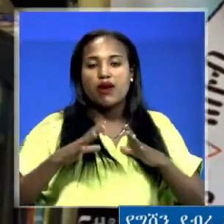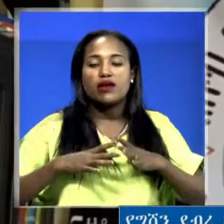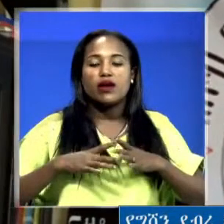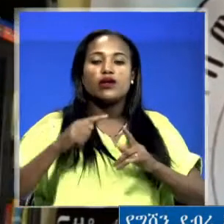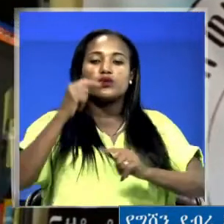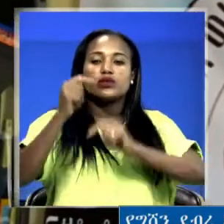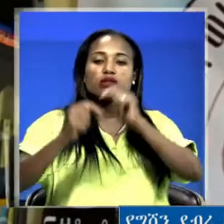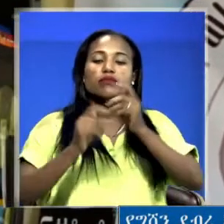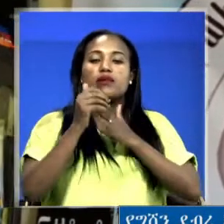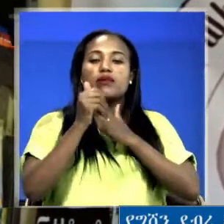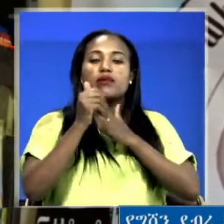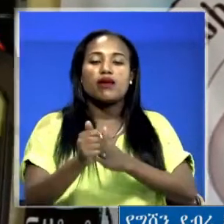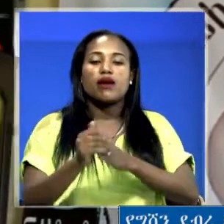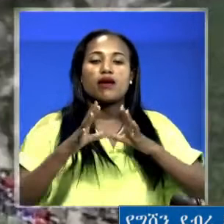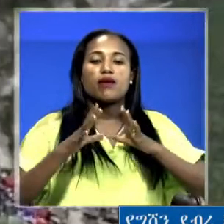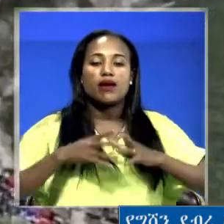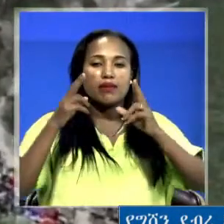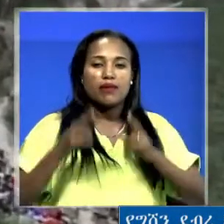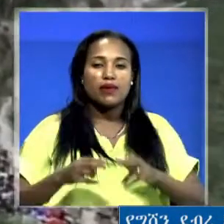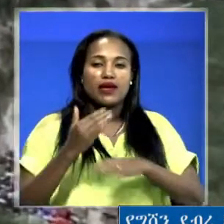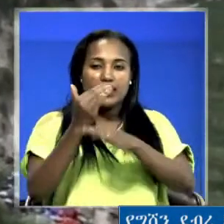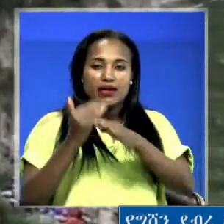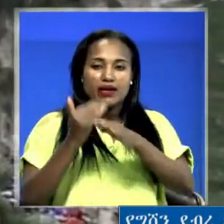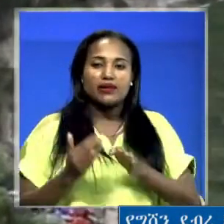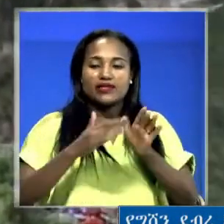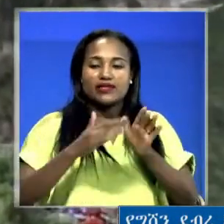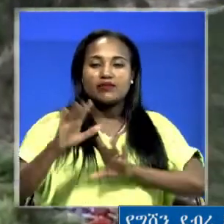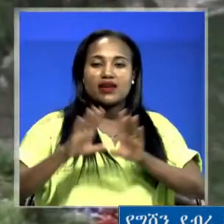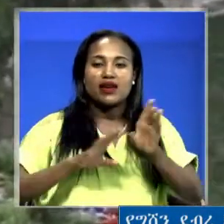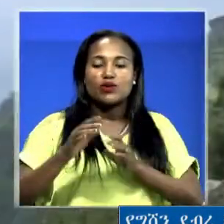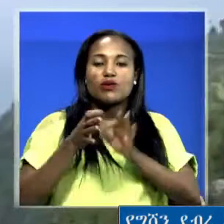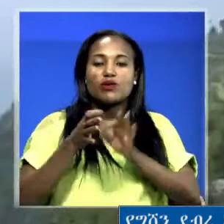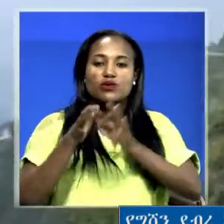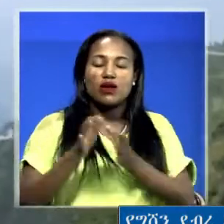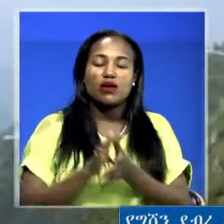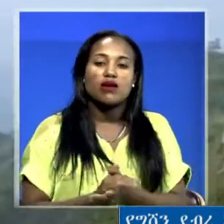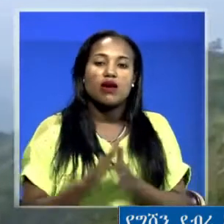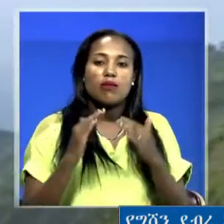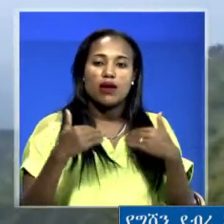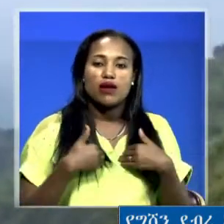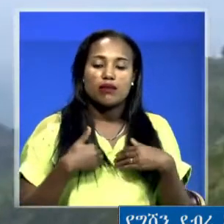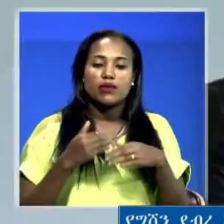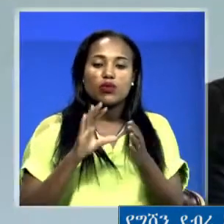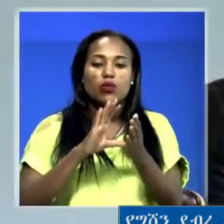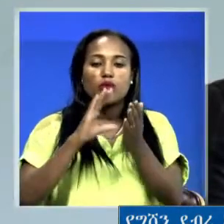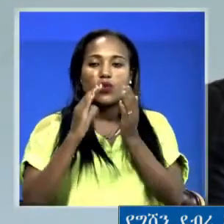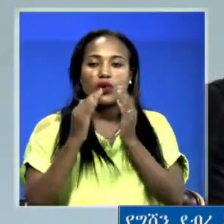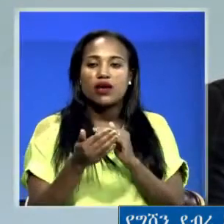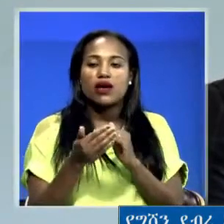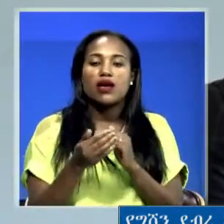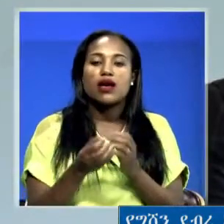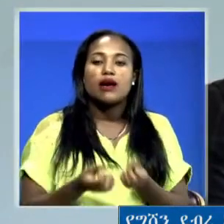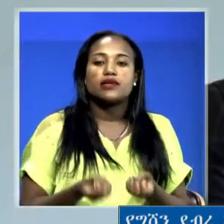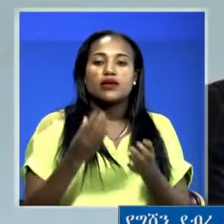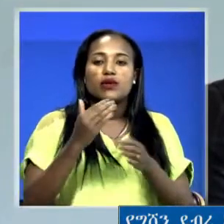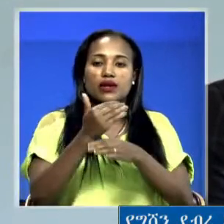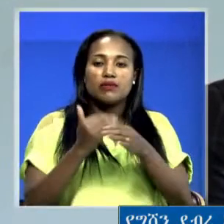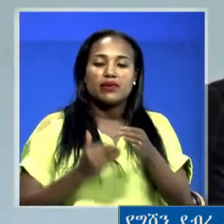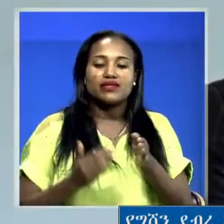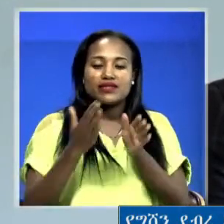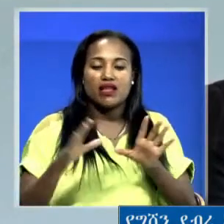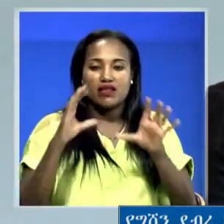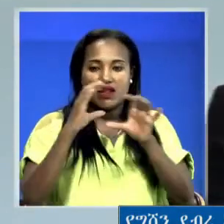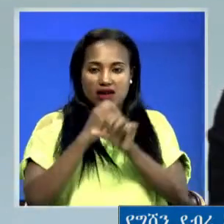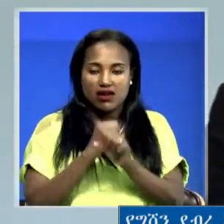ቱሪዝም መምሪያ ለበዓሉ አከባበር በቂ ቅድመ ዝግጅቶች መደረጋቸውንም ገልጿል። አሁን ባለንበት ሁኔታ አብዛኛውን ቅድመ ዝግጅት